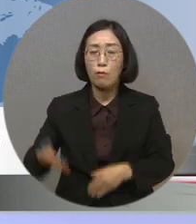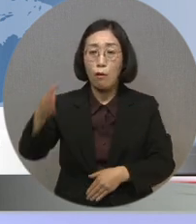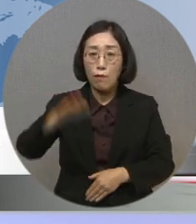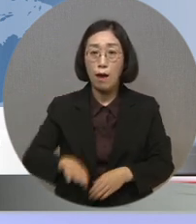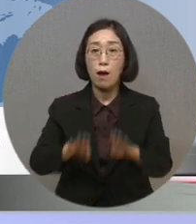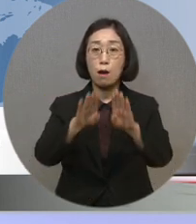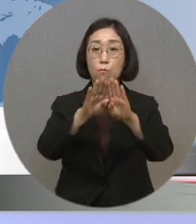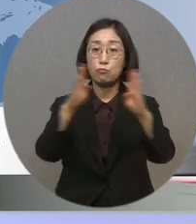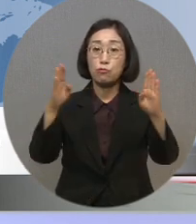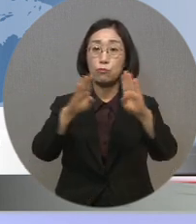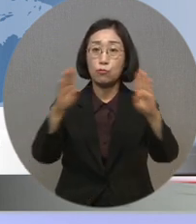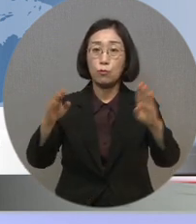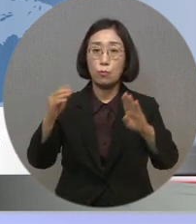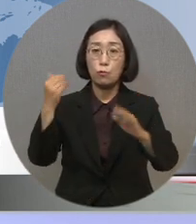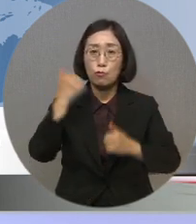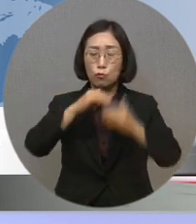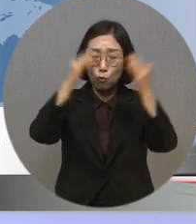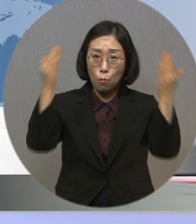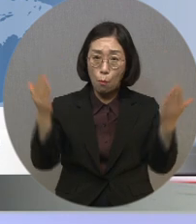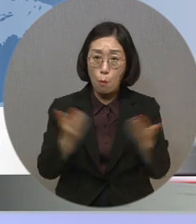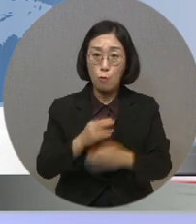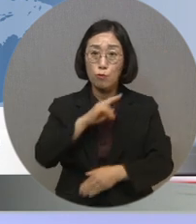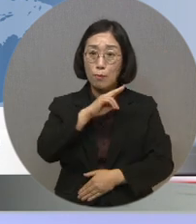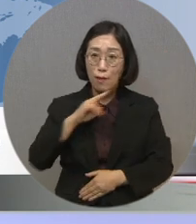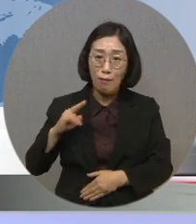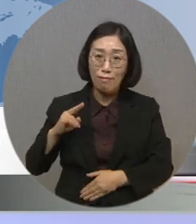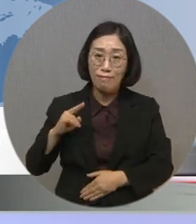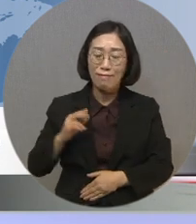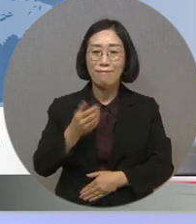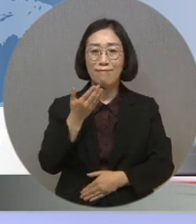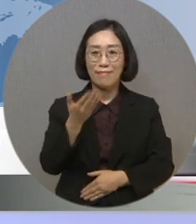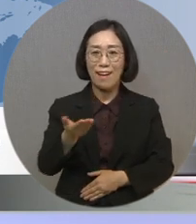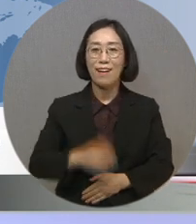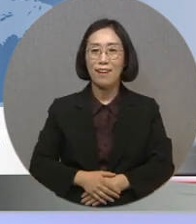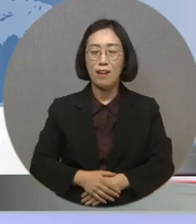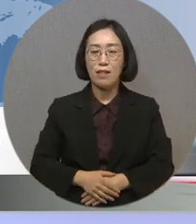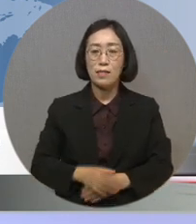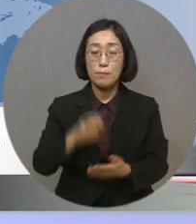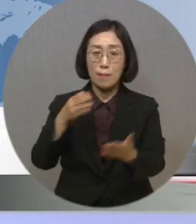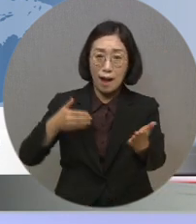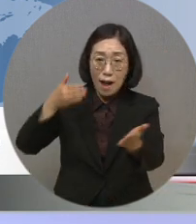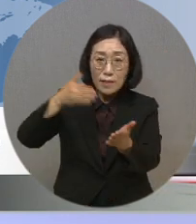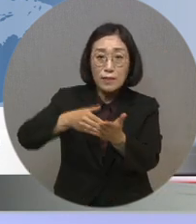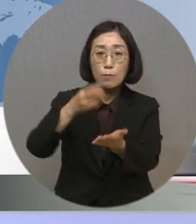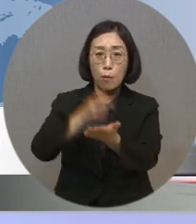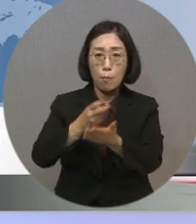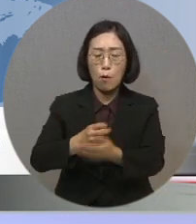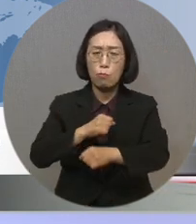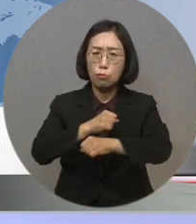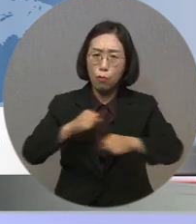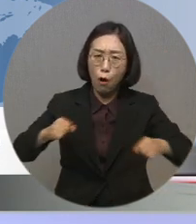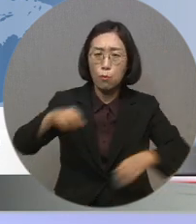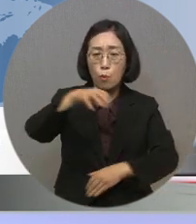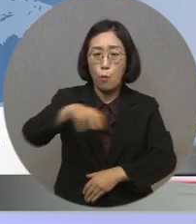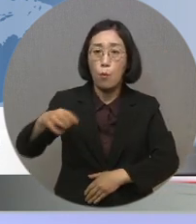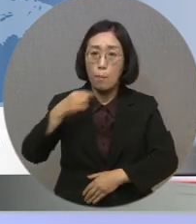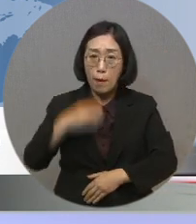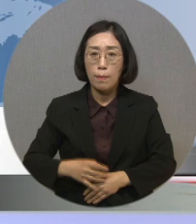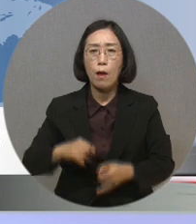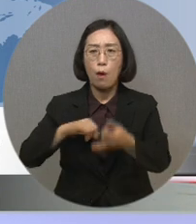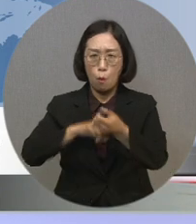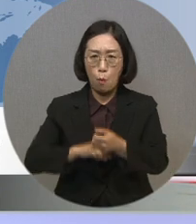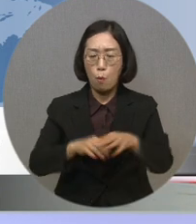출입구, 누구나 편리하게 드나들 수 있을까요? 현재 법에서는 일정 규모 이상의 점포에만